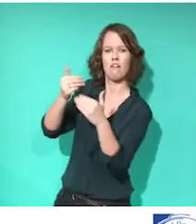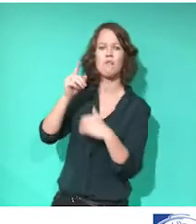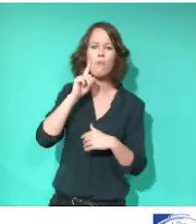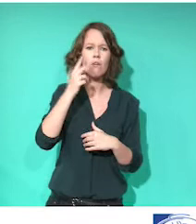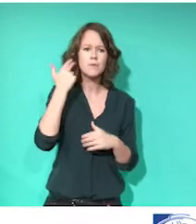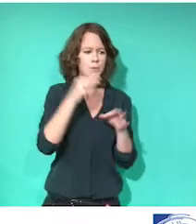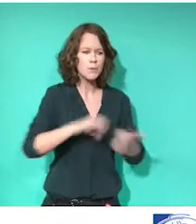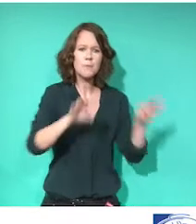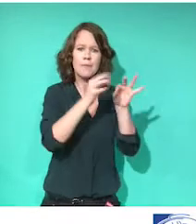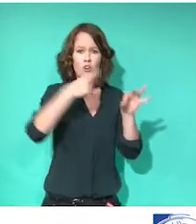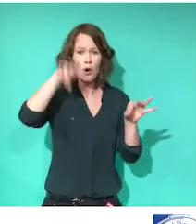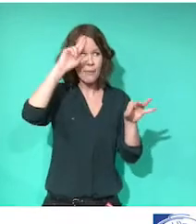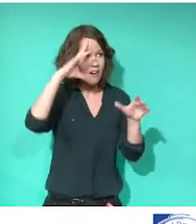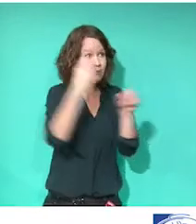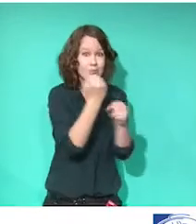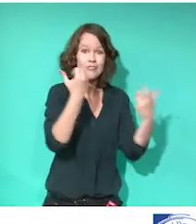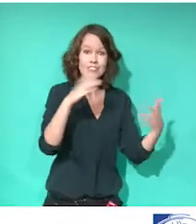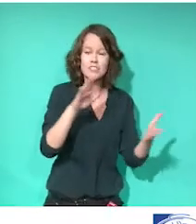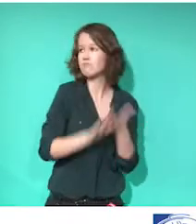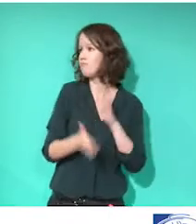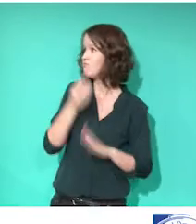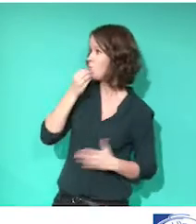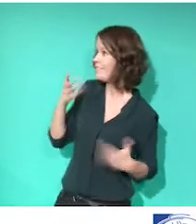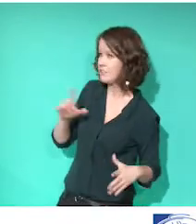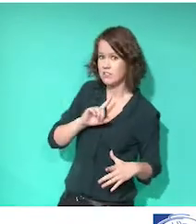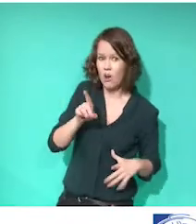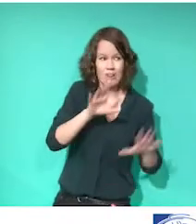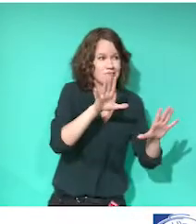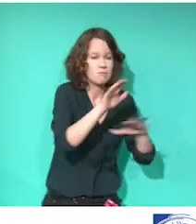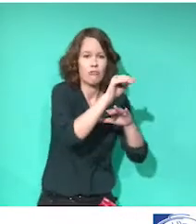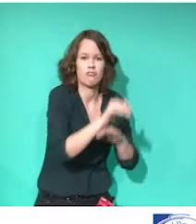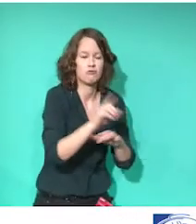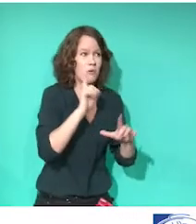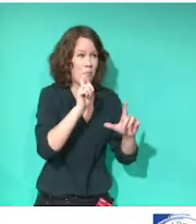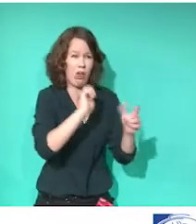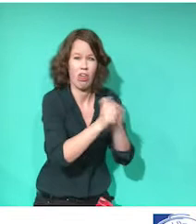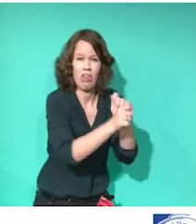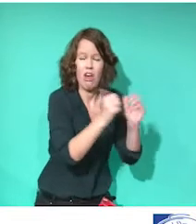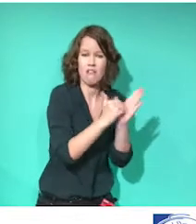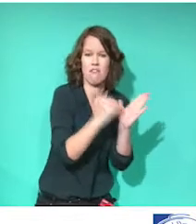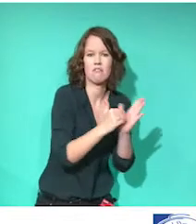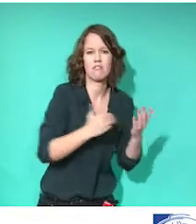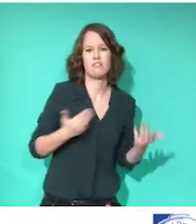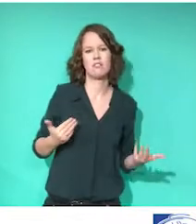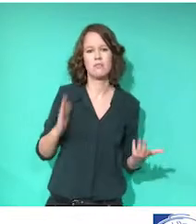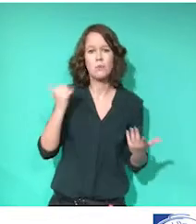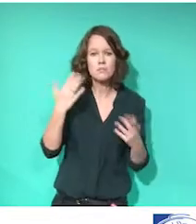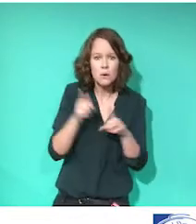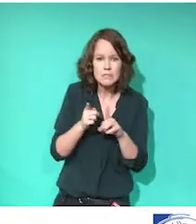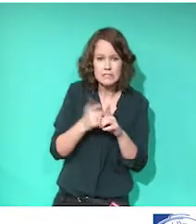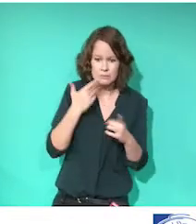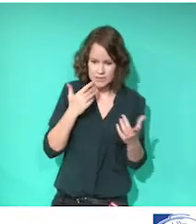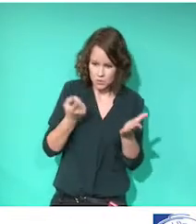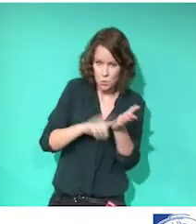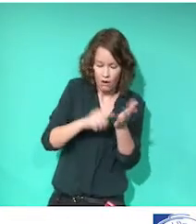pays européens, sont fragiles et peuvent être remis en cause. Travailler pour gagner ce que nous risquons de perdre.